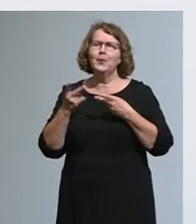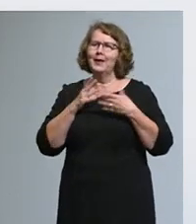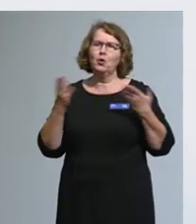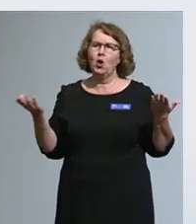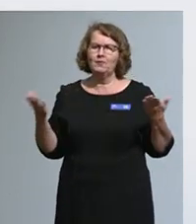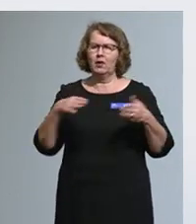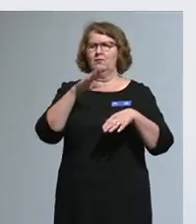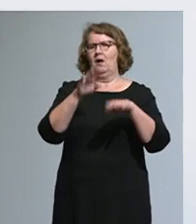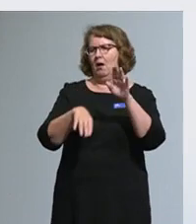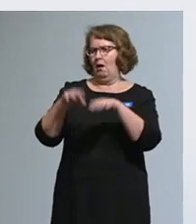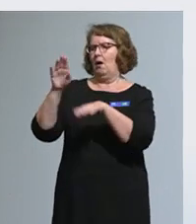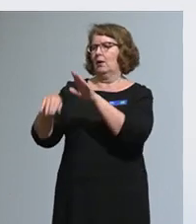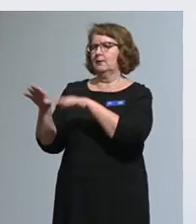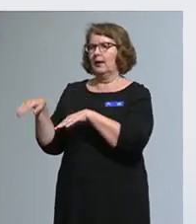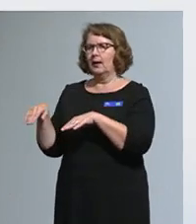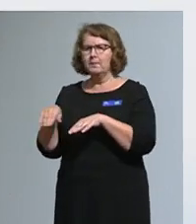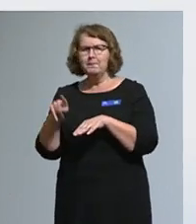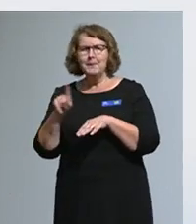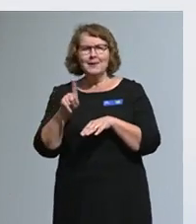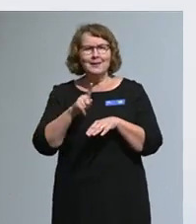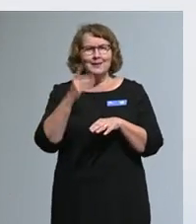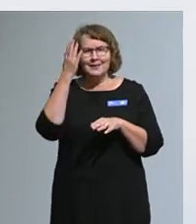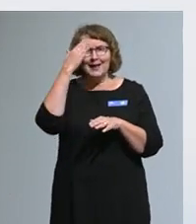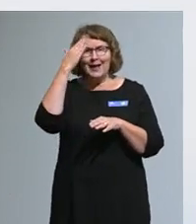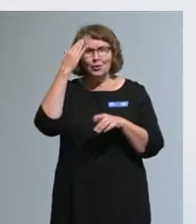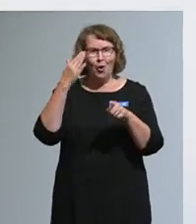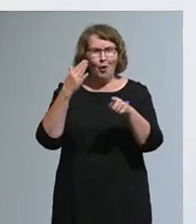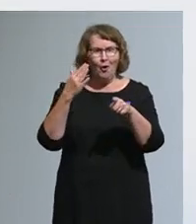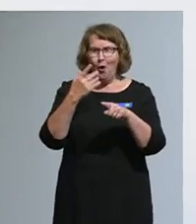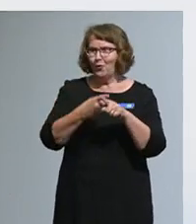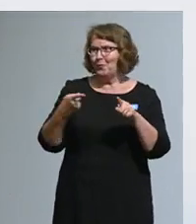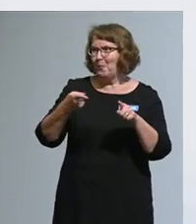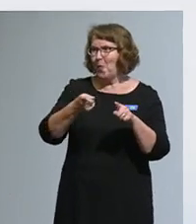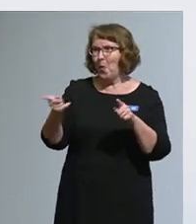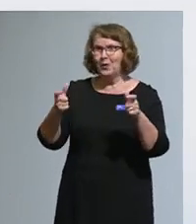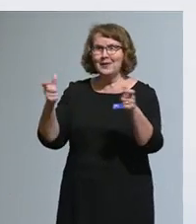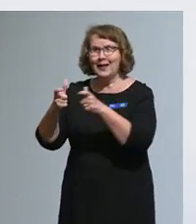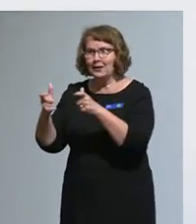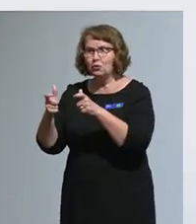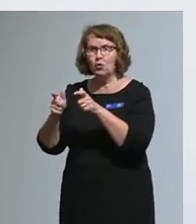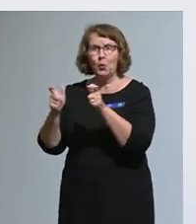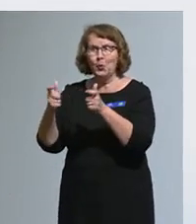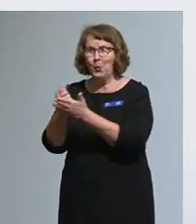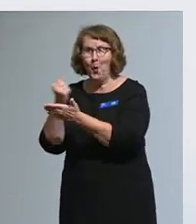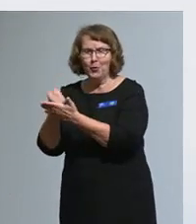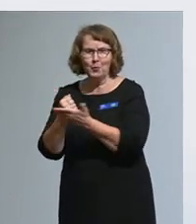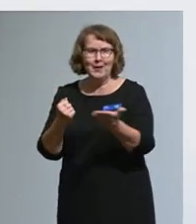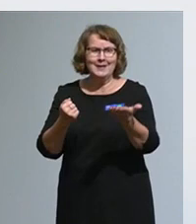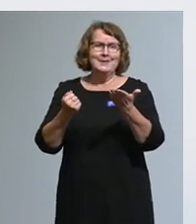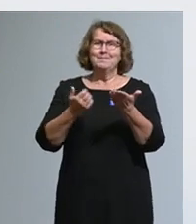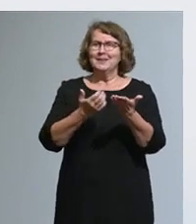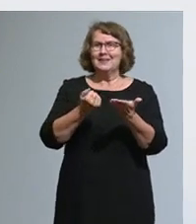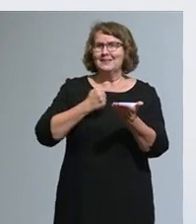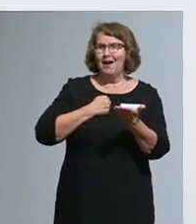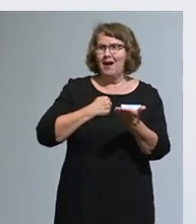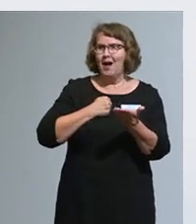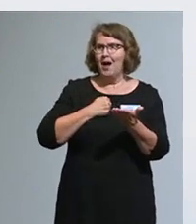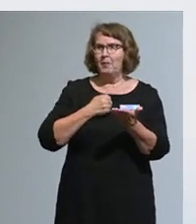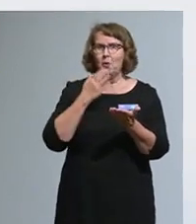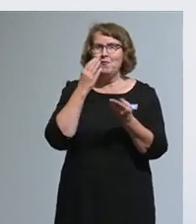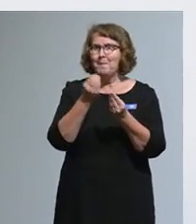niitä kaikkia tietoja, joka olisi myöskin muille järjestöille ja yhdistyksille sitten hyödynnettävää, hyvää